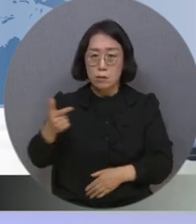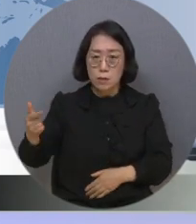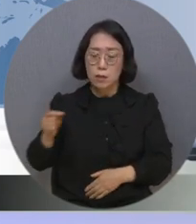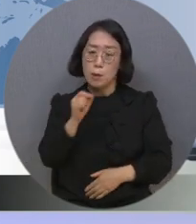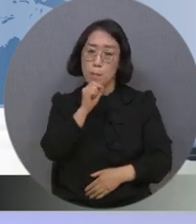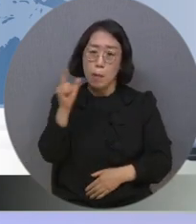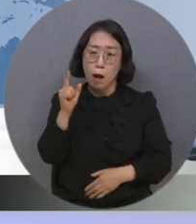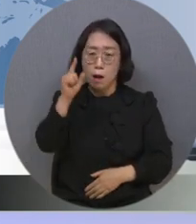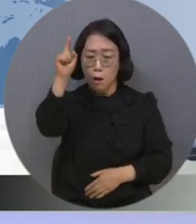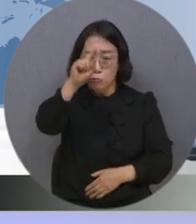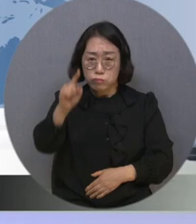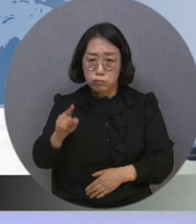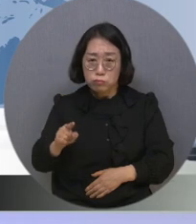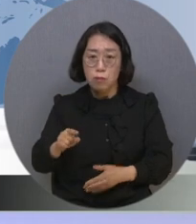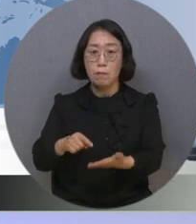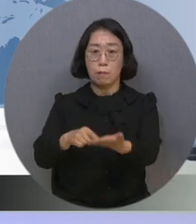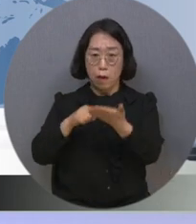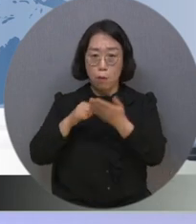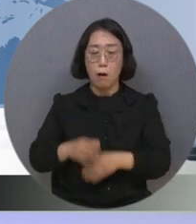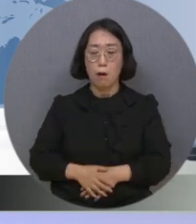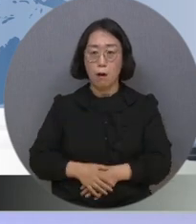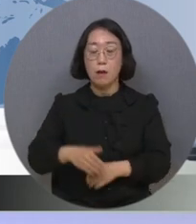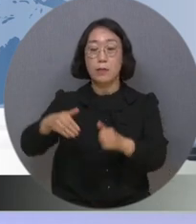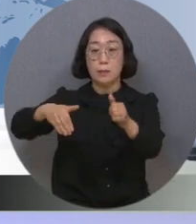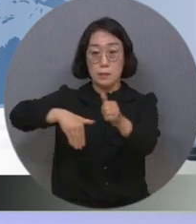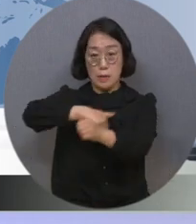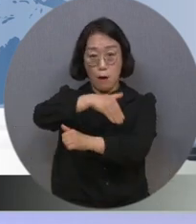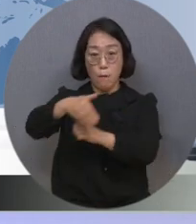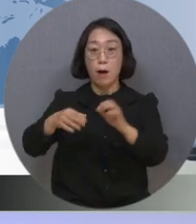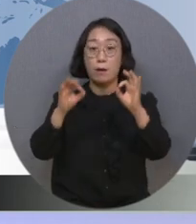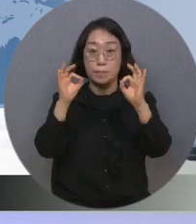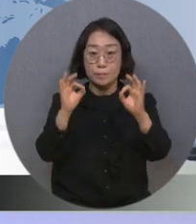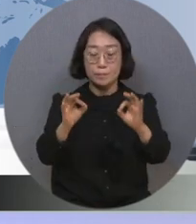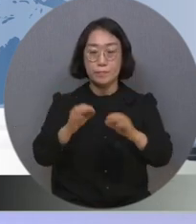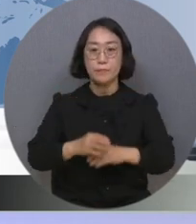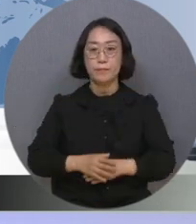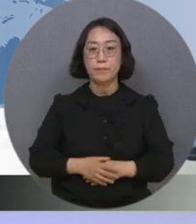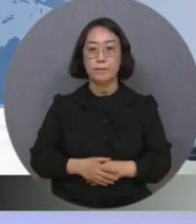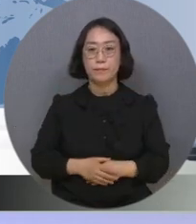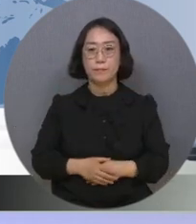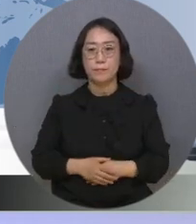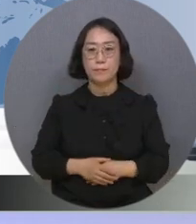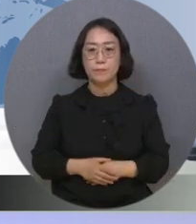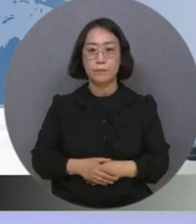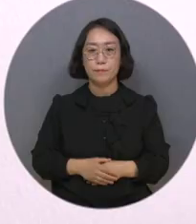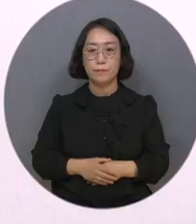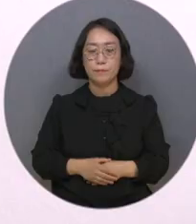균열이 발생하고 있기 때문인데요. 어떻게 된 일인지 박성윤 기자가 다녀왔습니다.